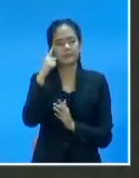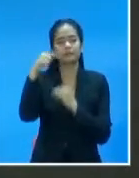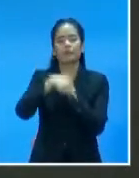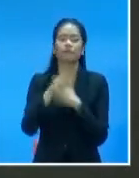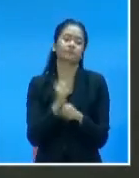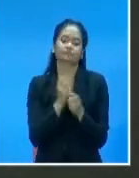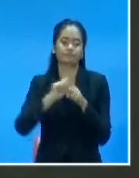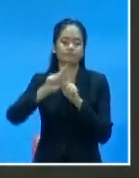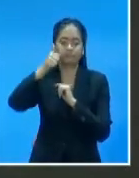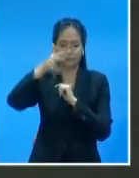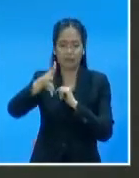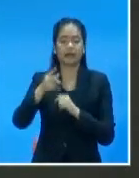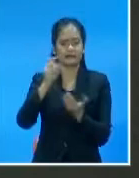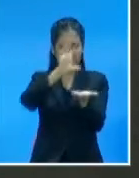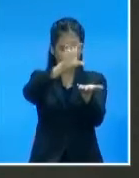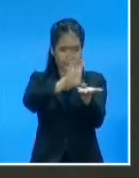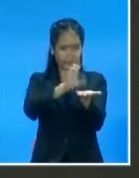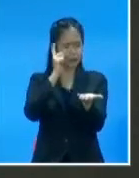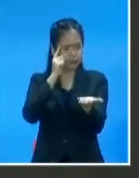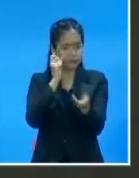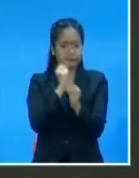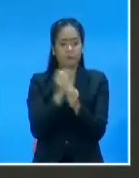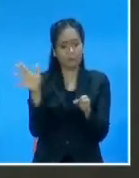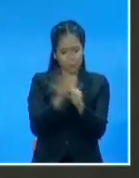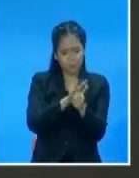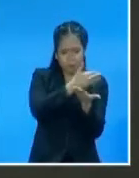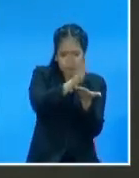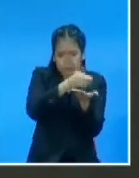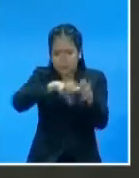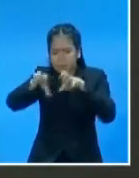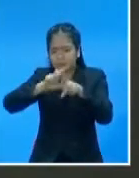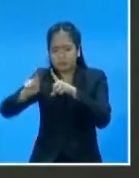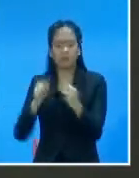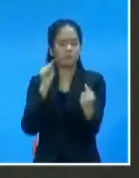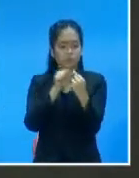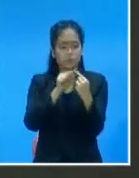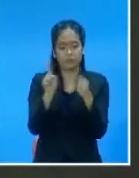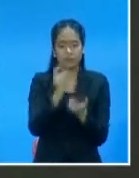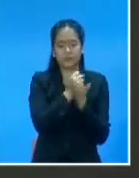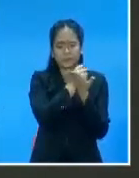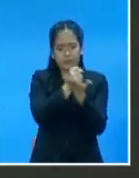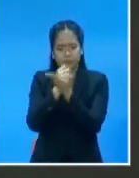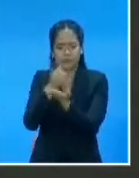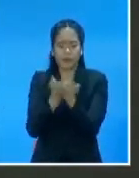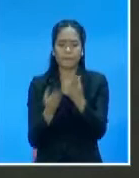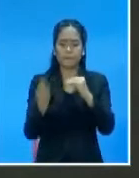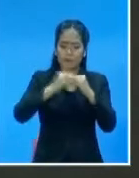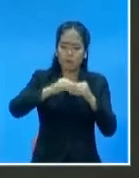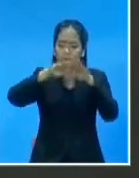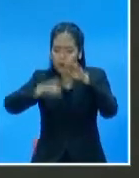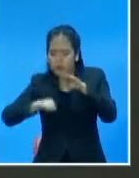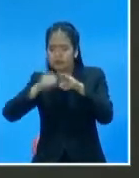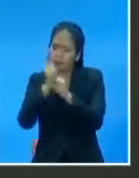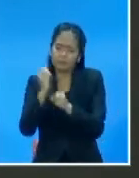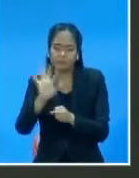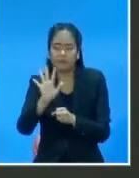รอครับต้องมองว่างบประมาณวันนี้มันทำครบหรือเปล่ามันเหมาะสมหรือไม่อันไหนควรจะทำเพิ่มอันไหนควรจะลดอันไหนควรจะไม่ท